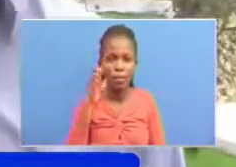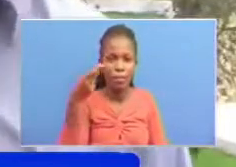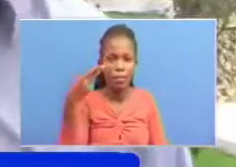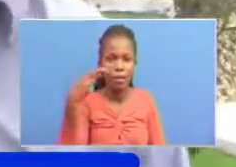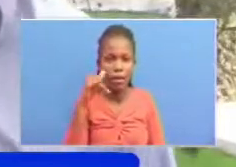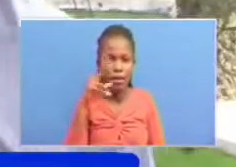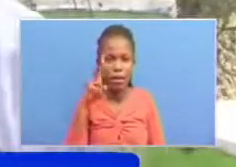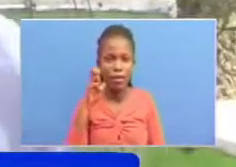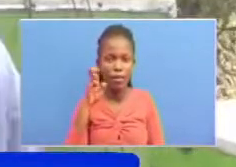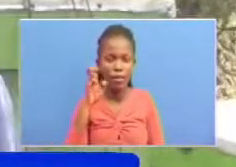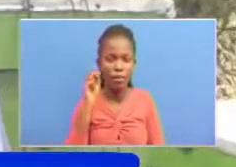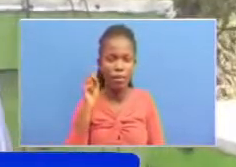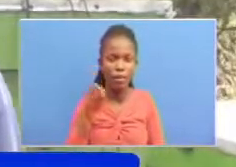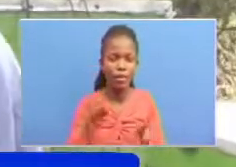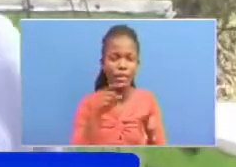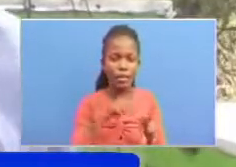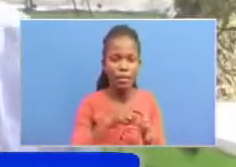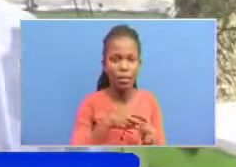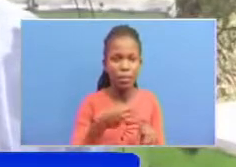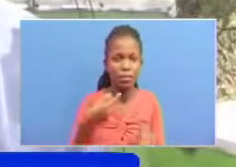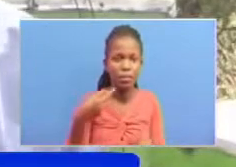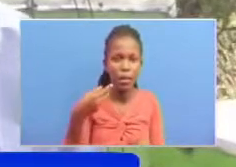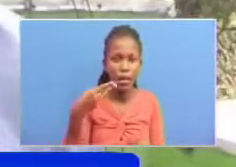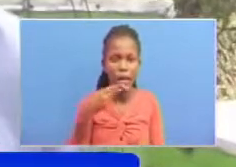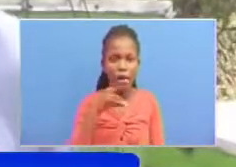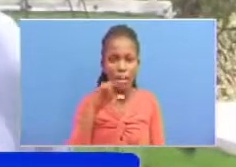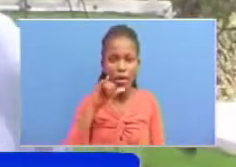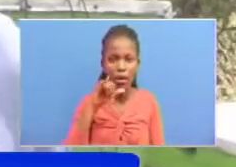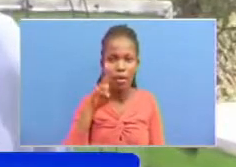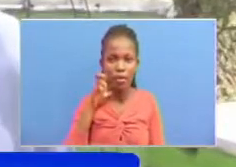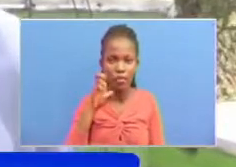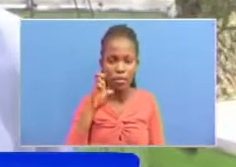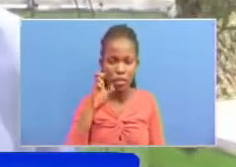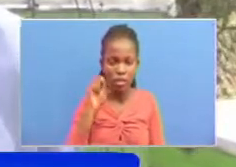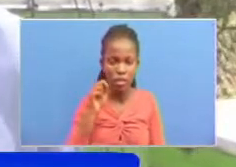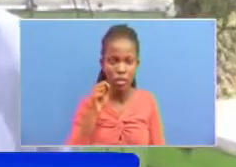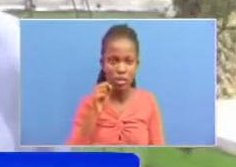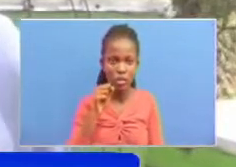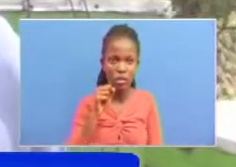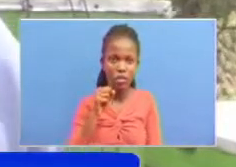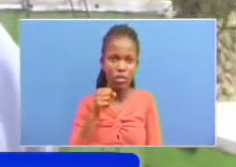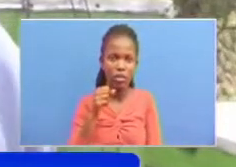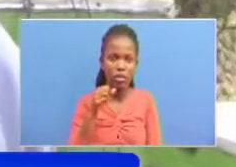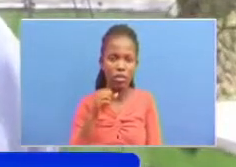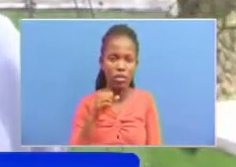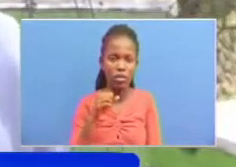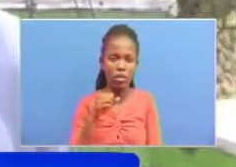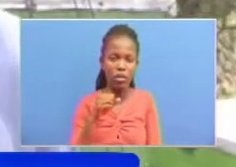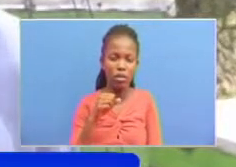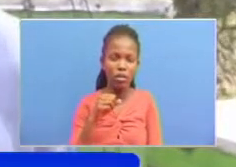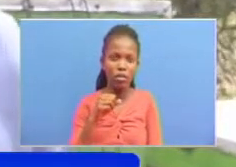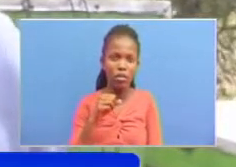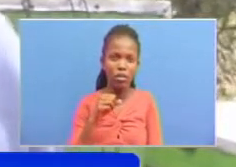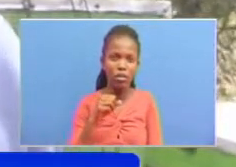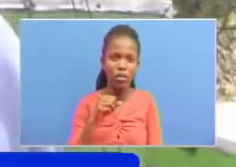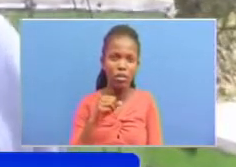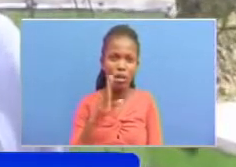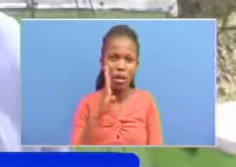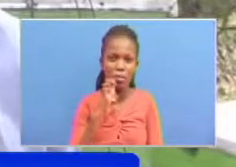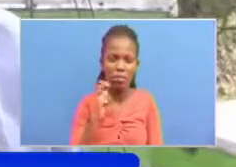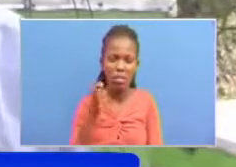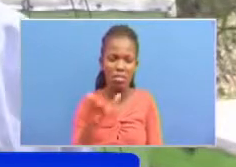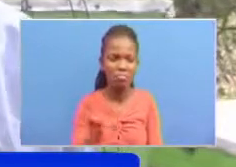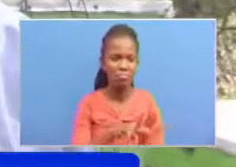enda kwa anika miatu kana ibinde ya miatu etenzuki. Ninu kaa na motiweta wa motaa na angeba